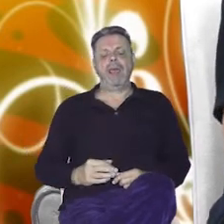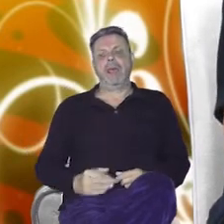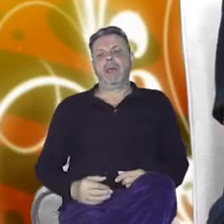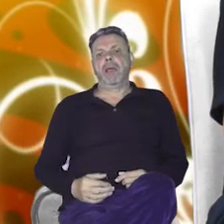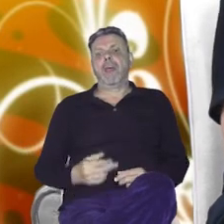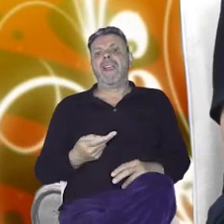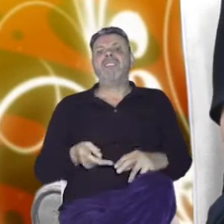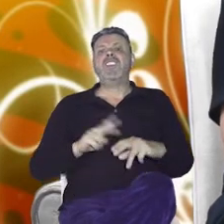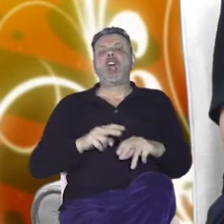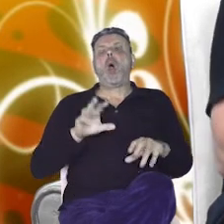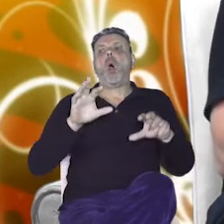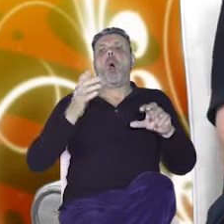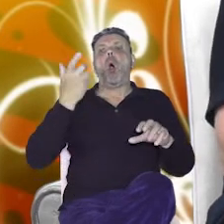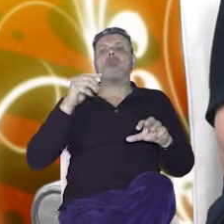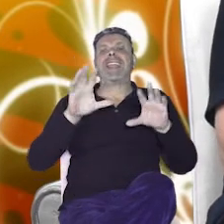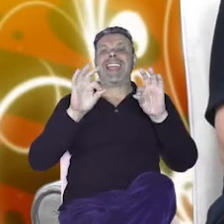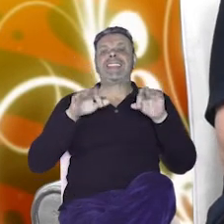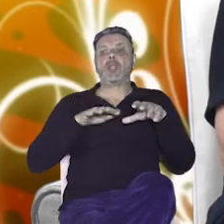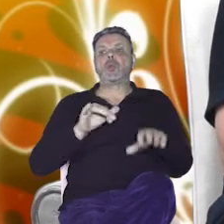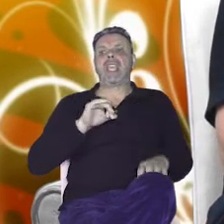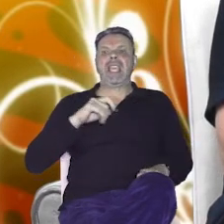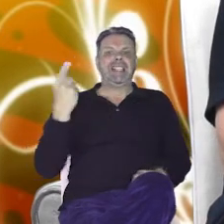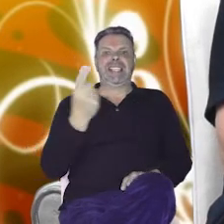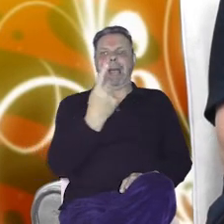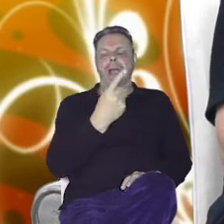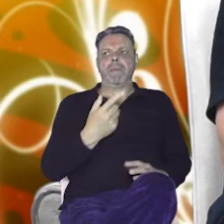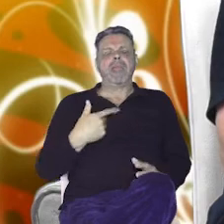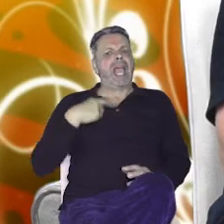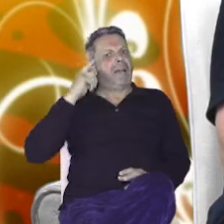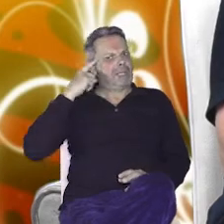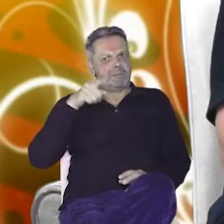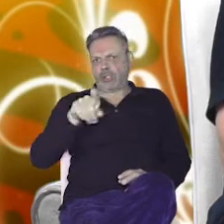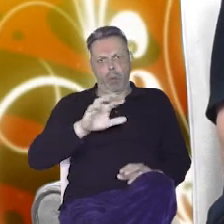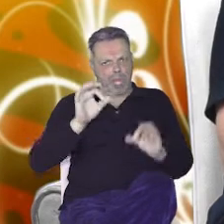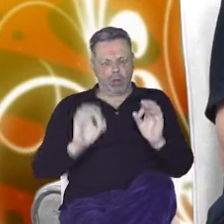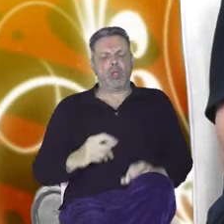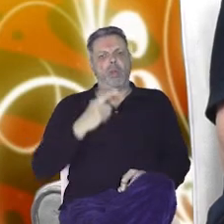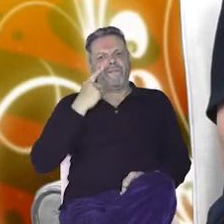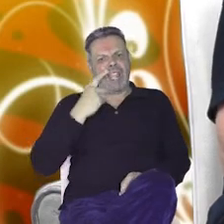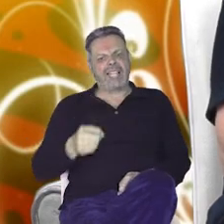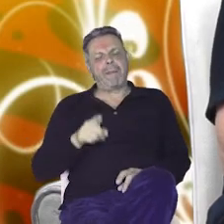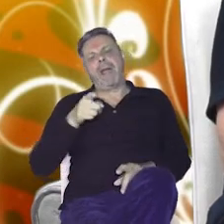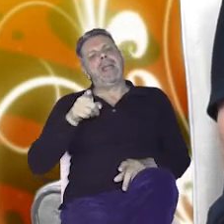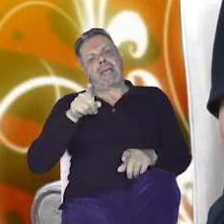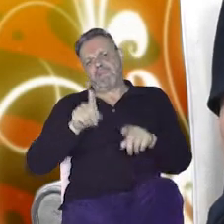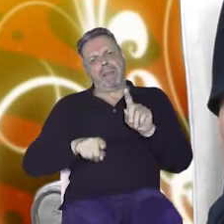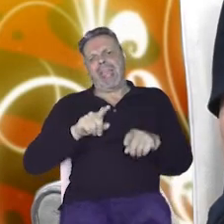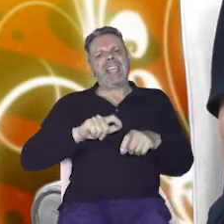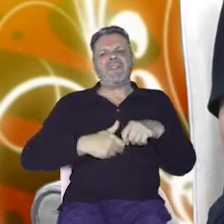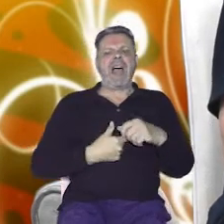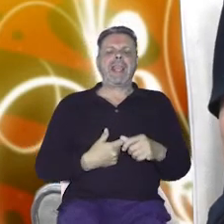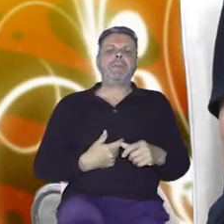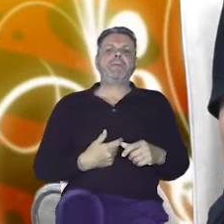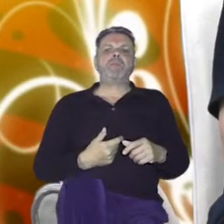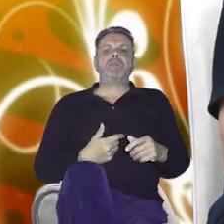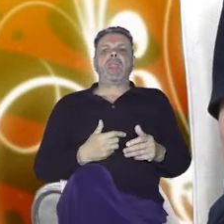više od 10 ljudi sama i ja sam smatrala da to nije u redu i vidjela sam da neke stvari